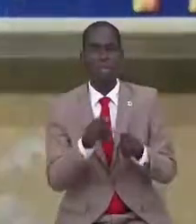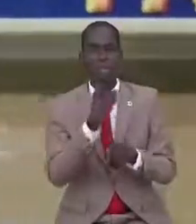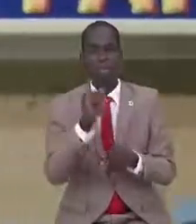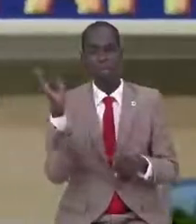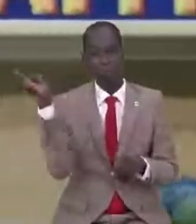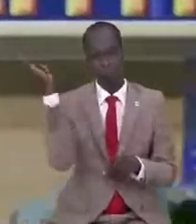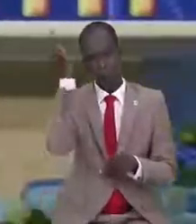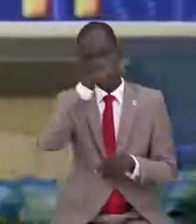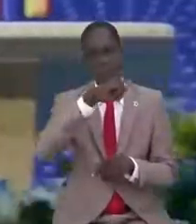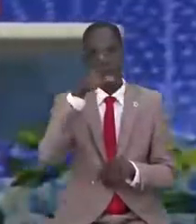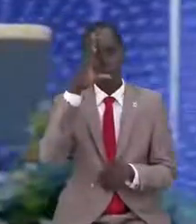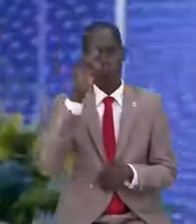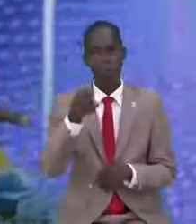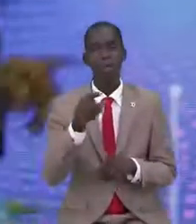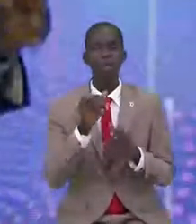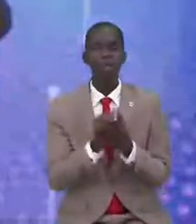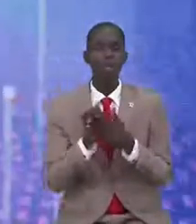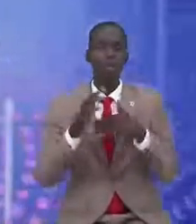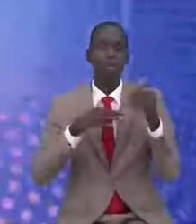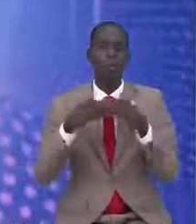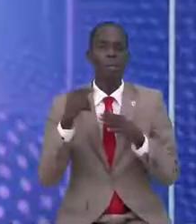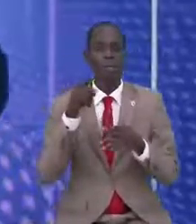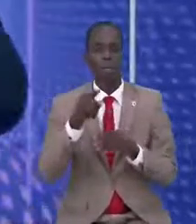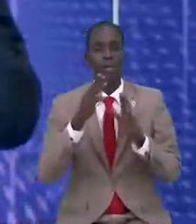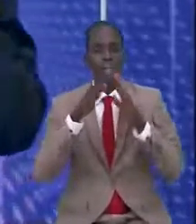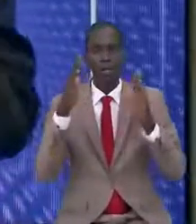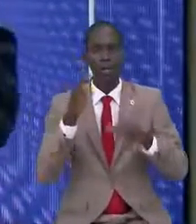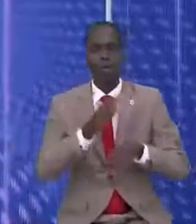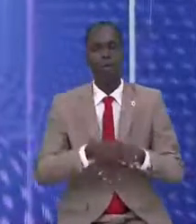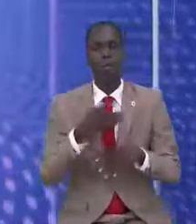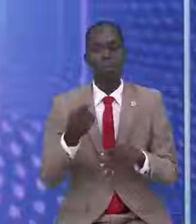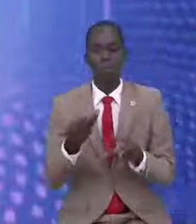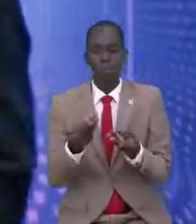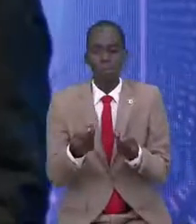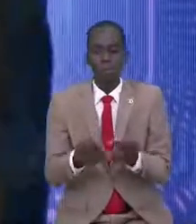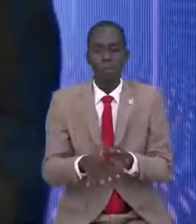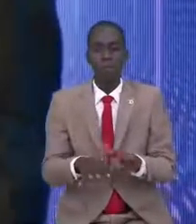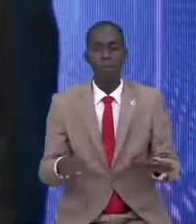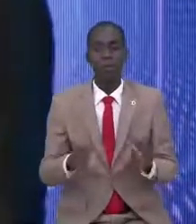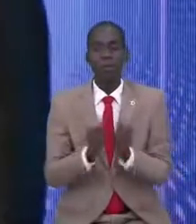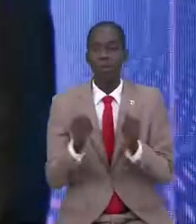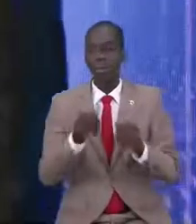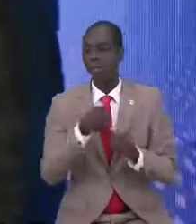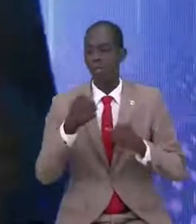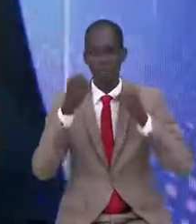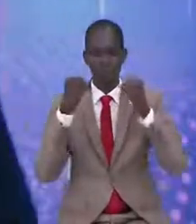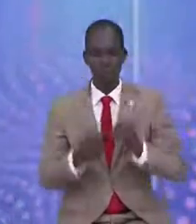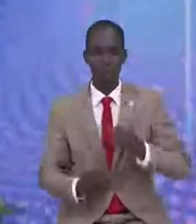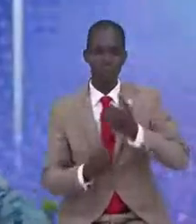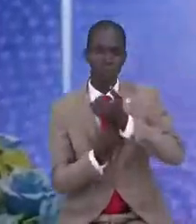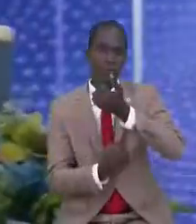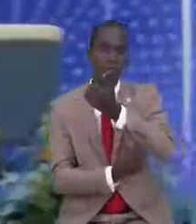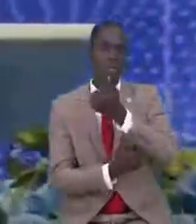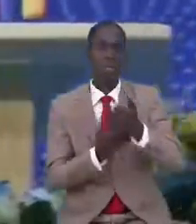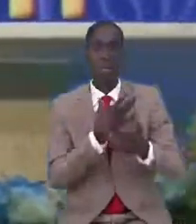insensé qui bâtit sa maison sur le sable. sans aucun